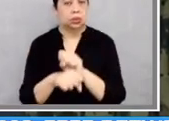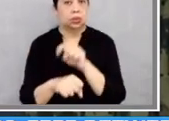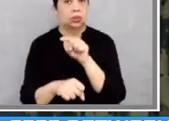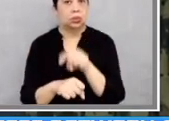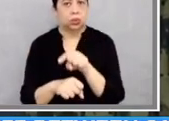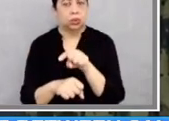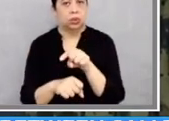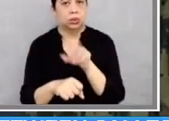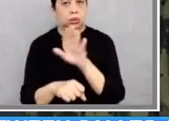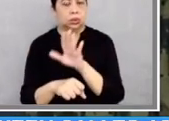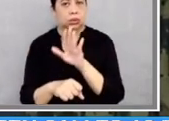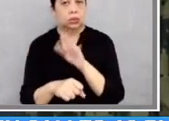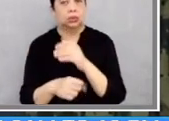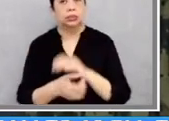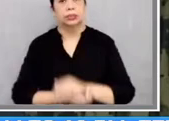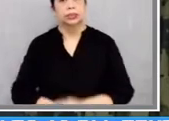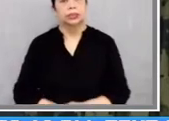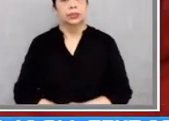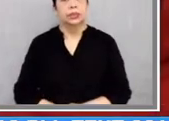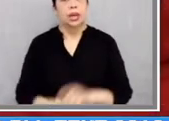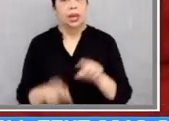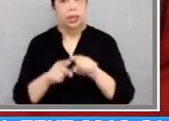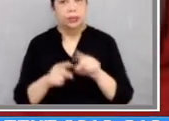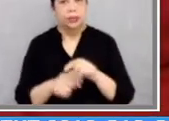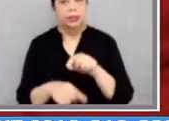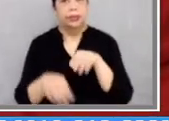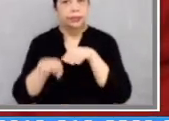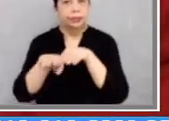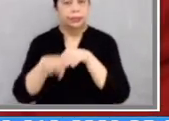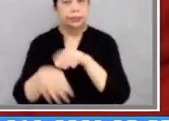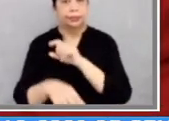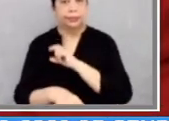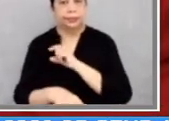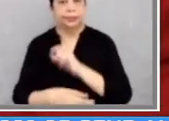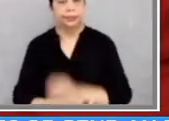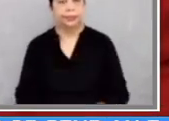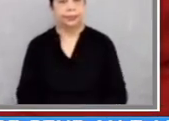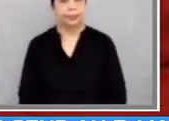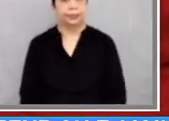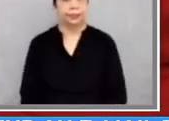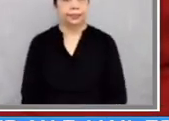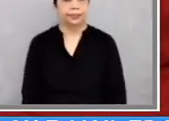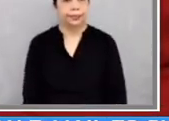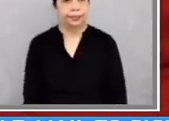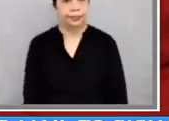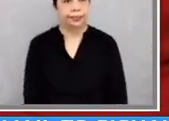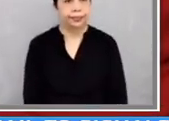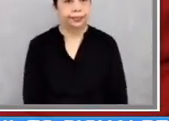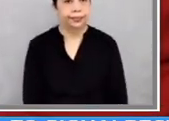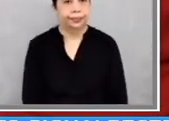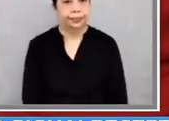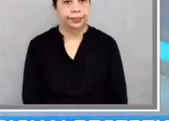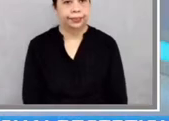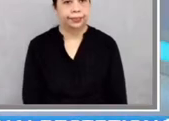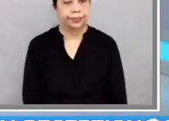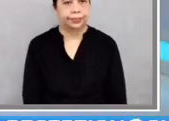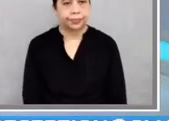duties and function niya as traffic enforcer. Nico Wahe, nagbabalita para sa GMA Integrated News.